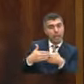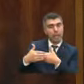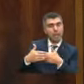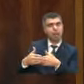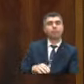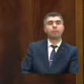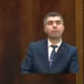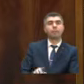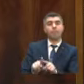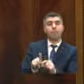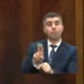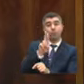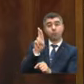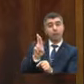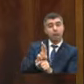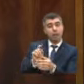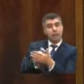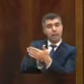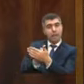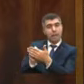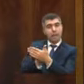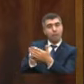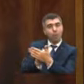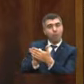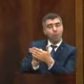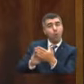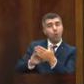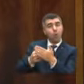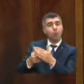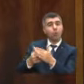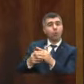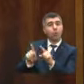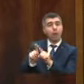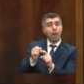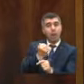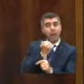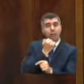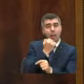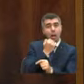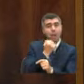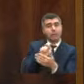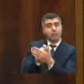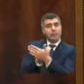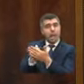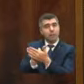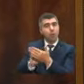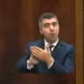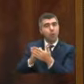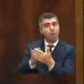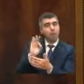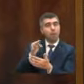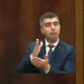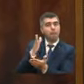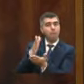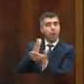واجب المساءلة والمحاسبة يفرض على كل مسؤول تقديم الكشف والحساب، ولا عذر للمتقاعسين